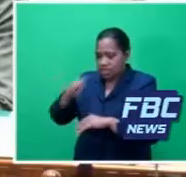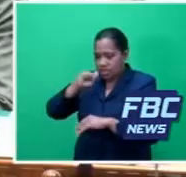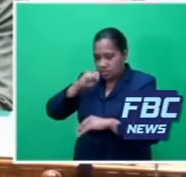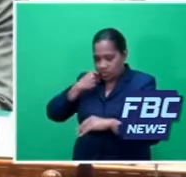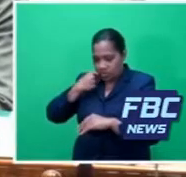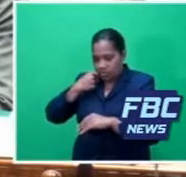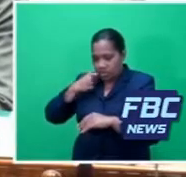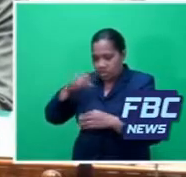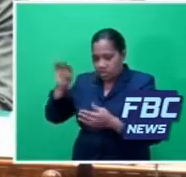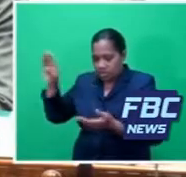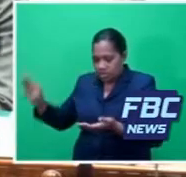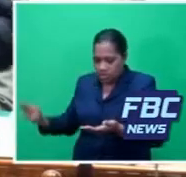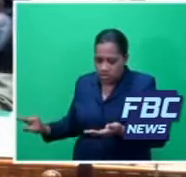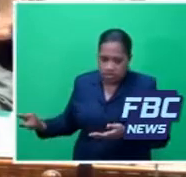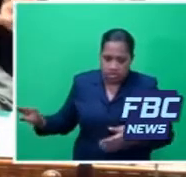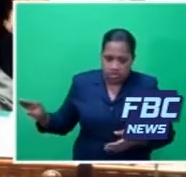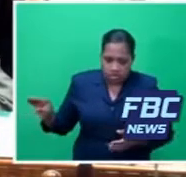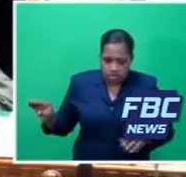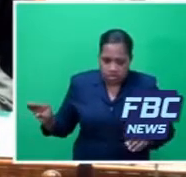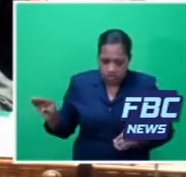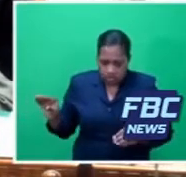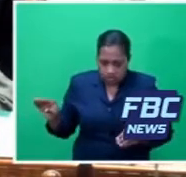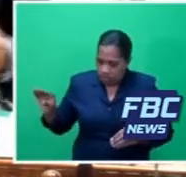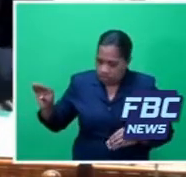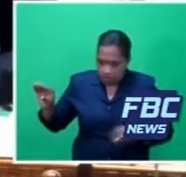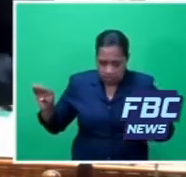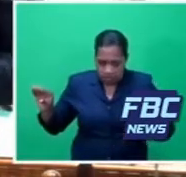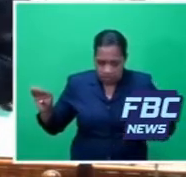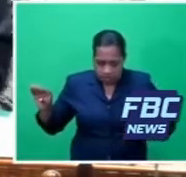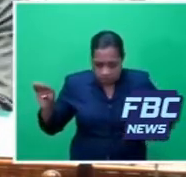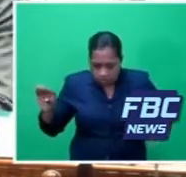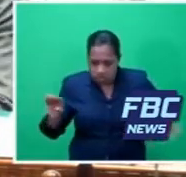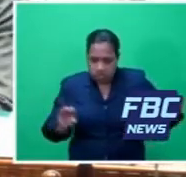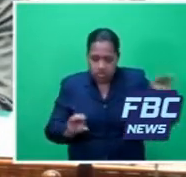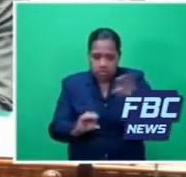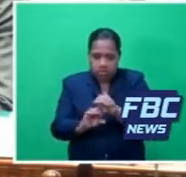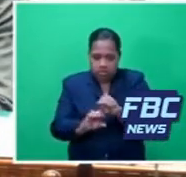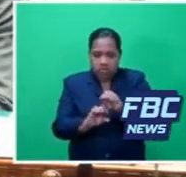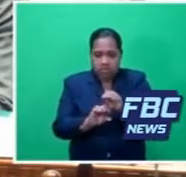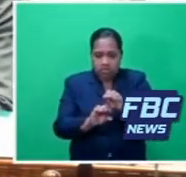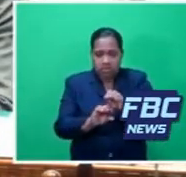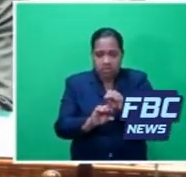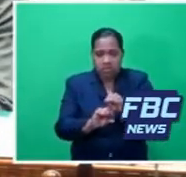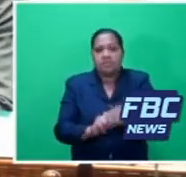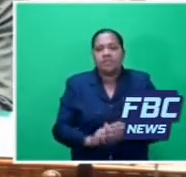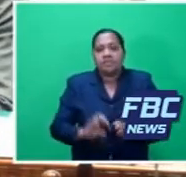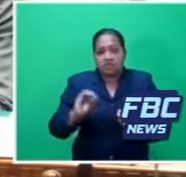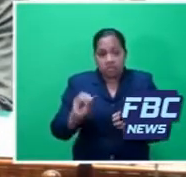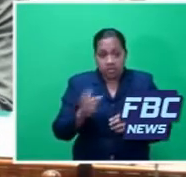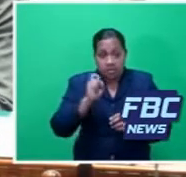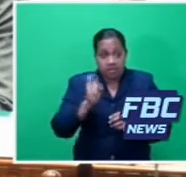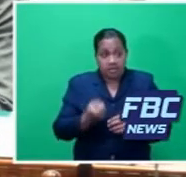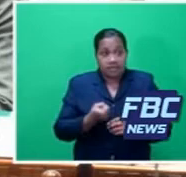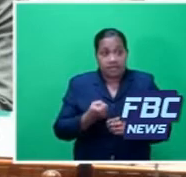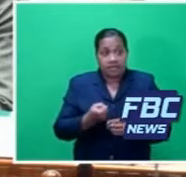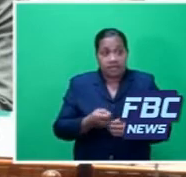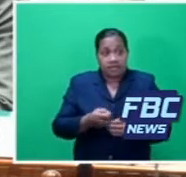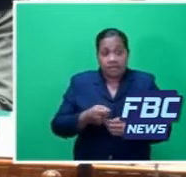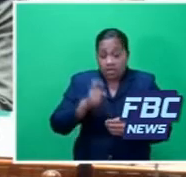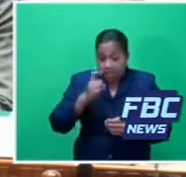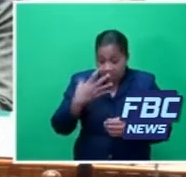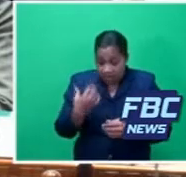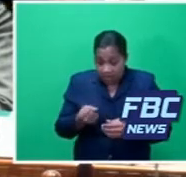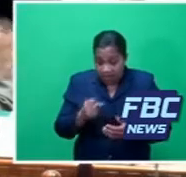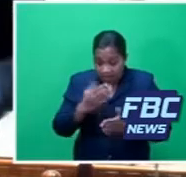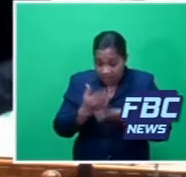जबकि कोविड-19 का असर पड़ रहा है, ऐसे में जितने भी लोगों ने अपनी नौकरी को गंवा दिया है या फिर उनके आवर्स को कम किया गया है,